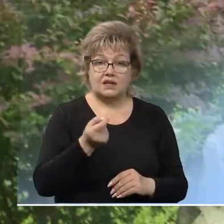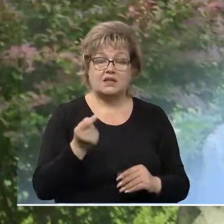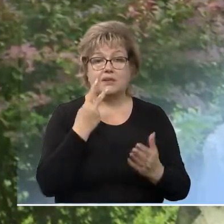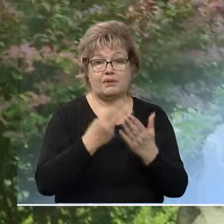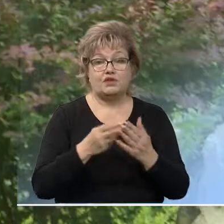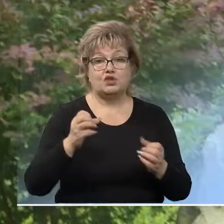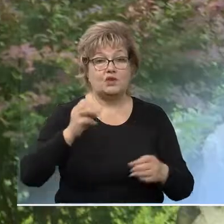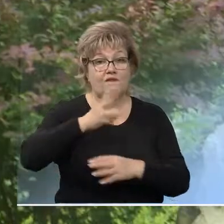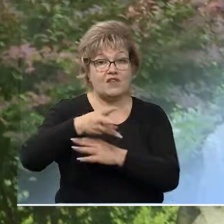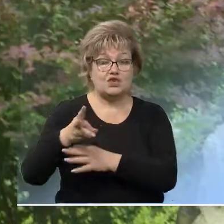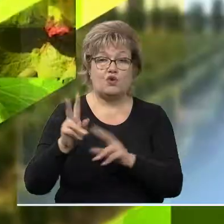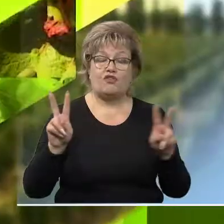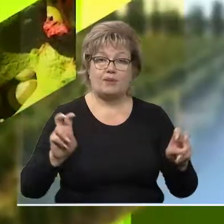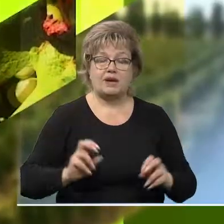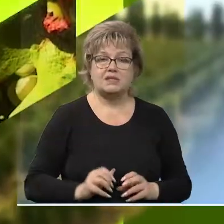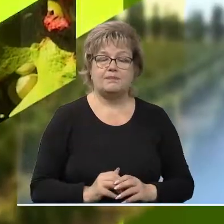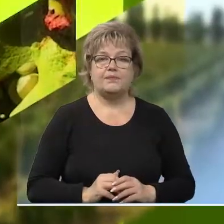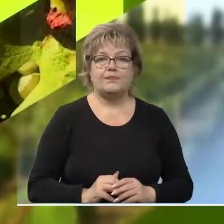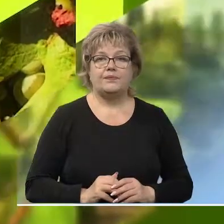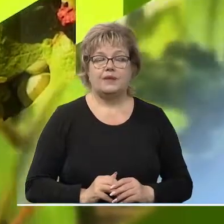Ее проведут в видеоформате.